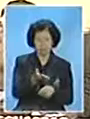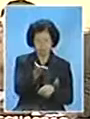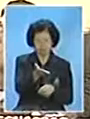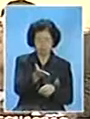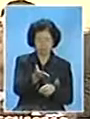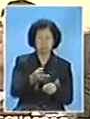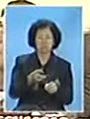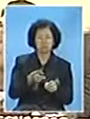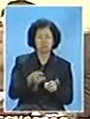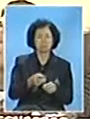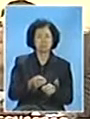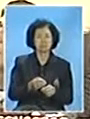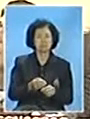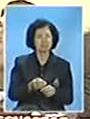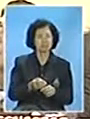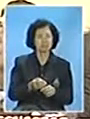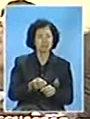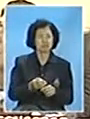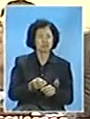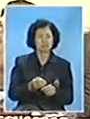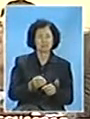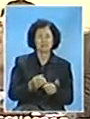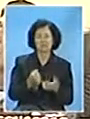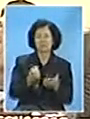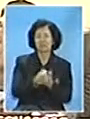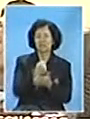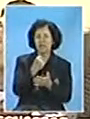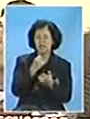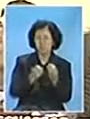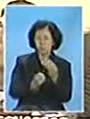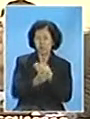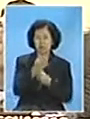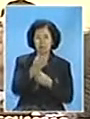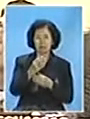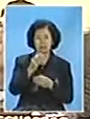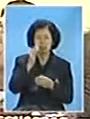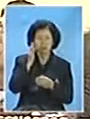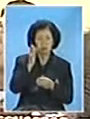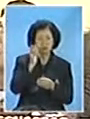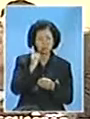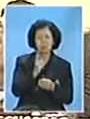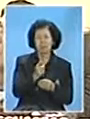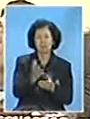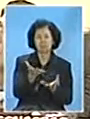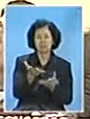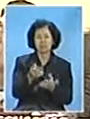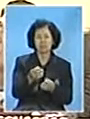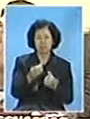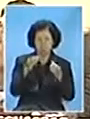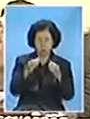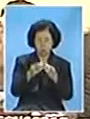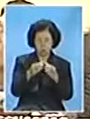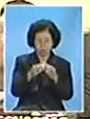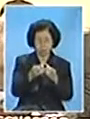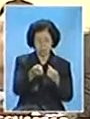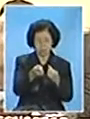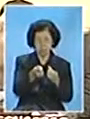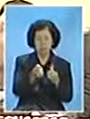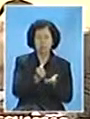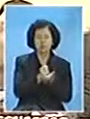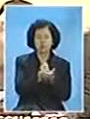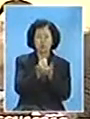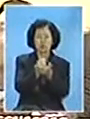ก็ไม่คือมันเสียดายโอกาสคราวหน้าเนี่ยเขาก็เป็นกันไม่ได้อะไรก็ไม่ได้ทั้งที่คนกลุ่มนี้เป็นคนที่จะทำให้จันลง